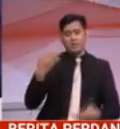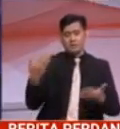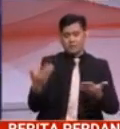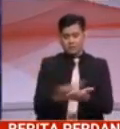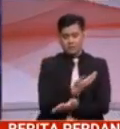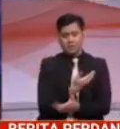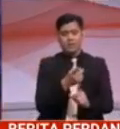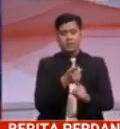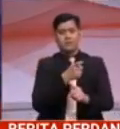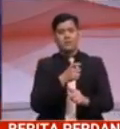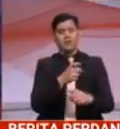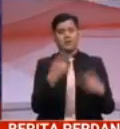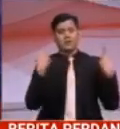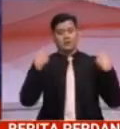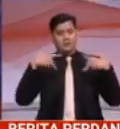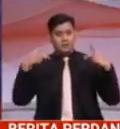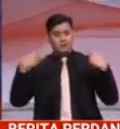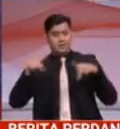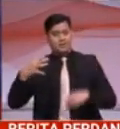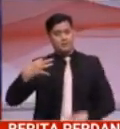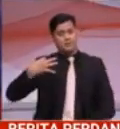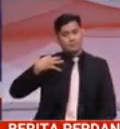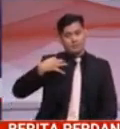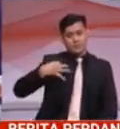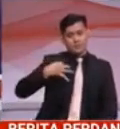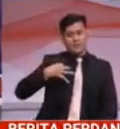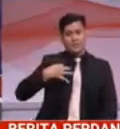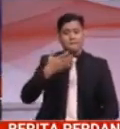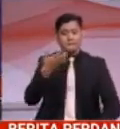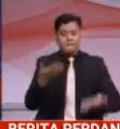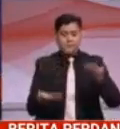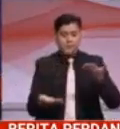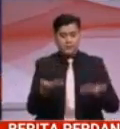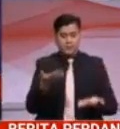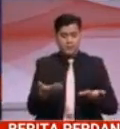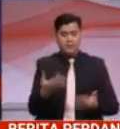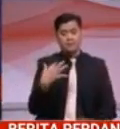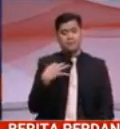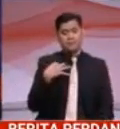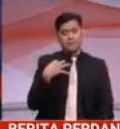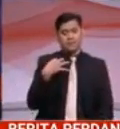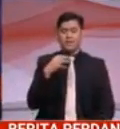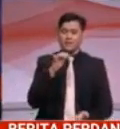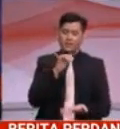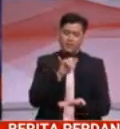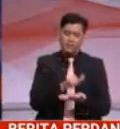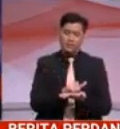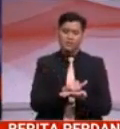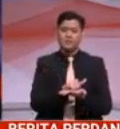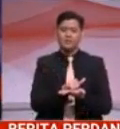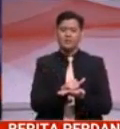butik ataupun daripada kedai-kedai pakaian yang mungkin pakaian itu telah dikira